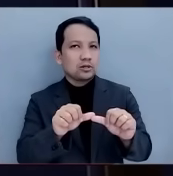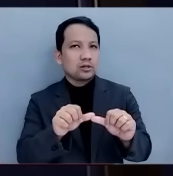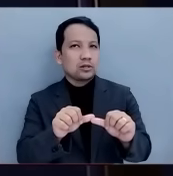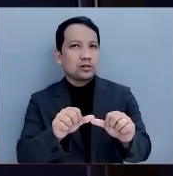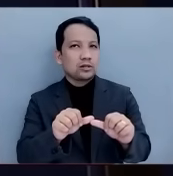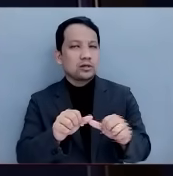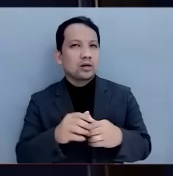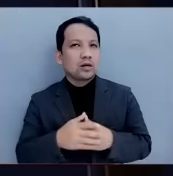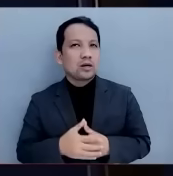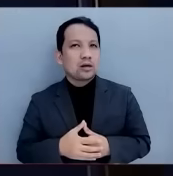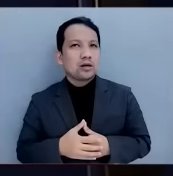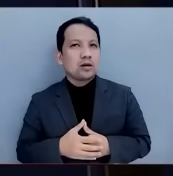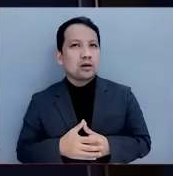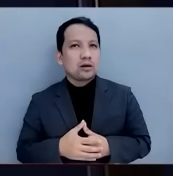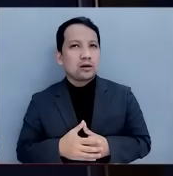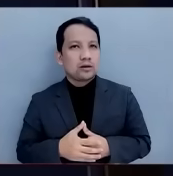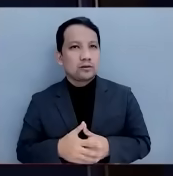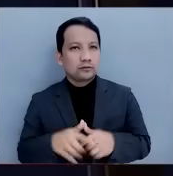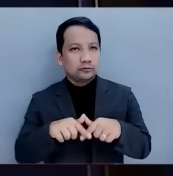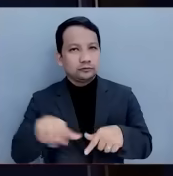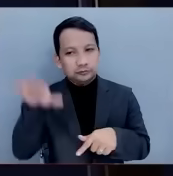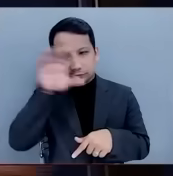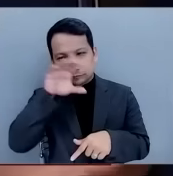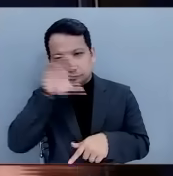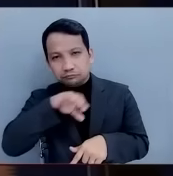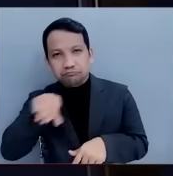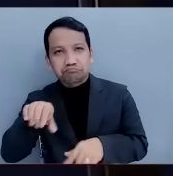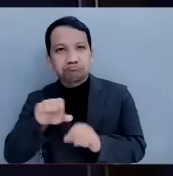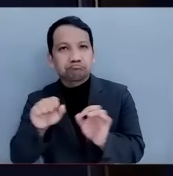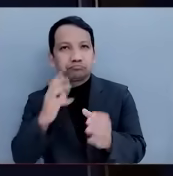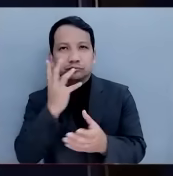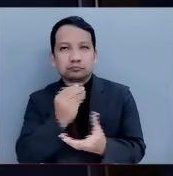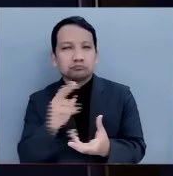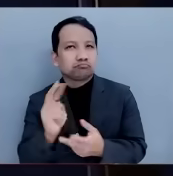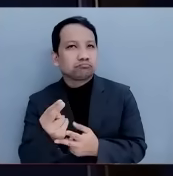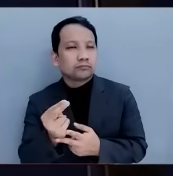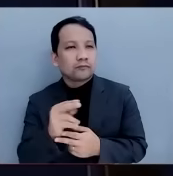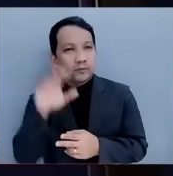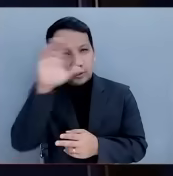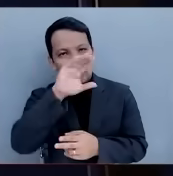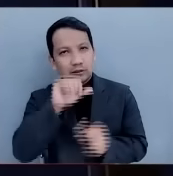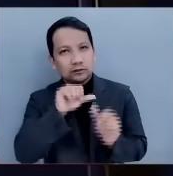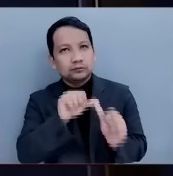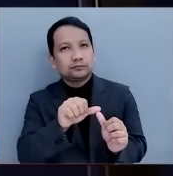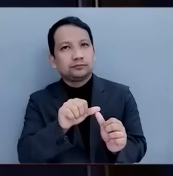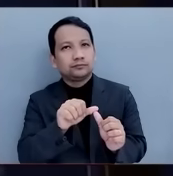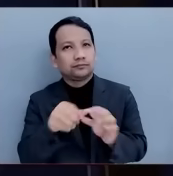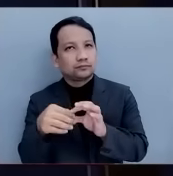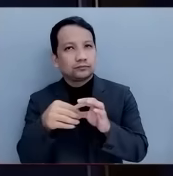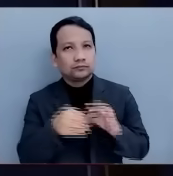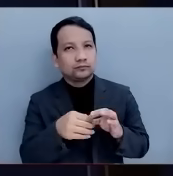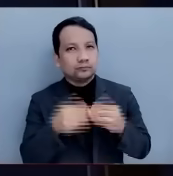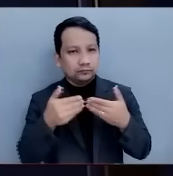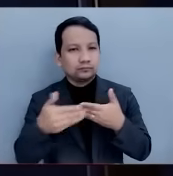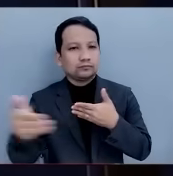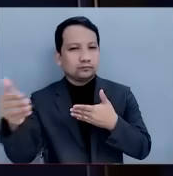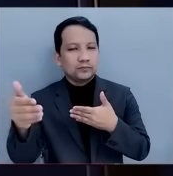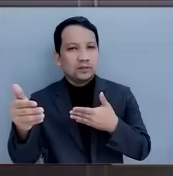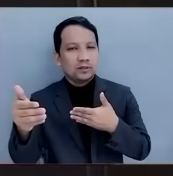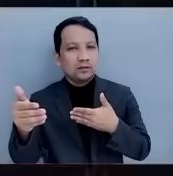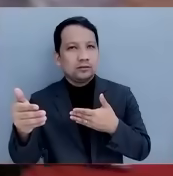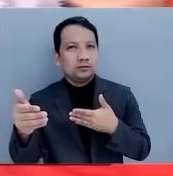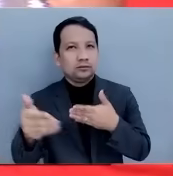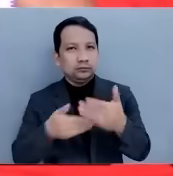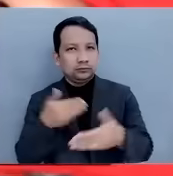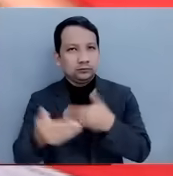on the manhunt operation, bringing them into the jurisdiction of the court para tumakbo naman yung